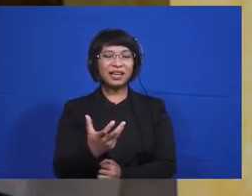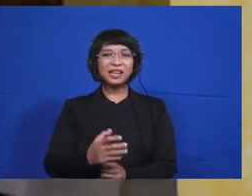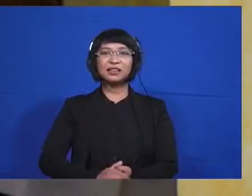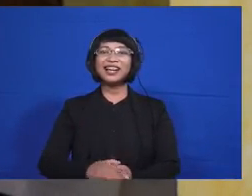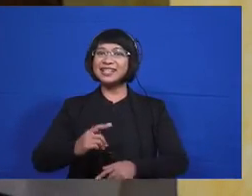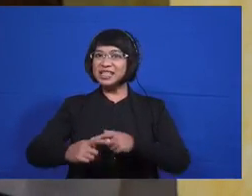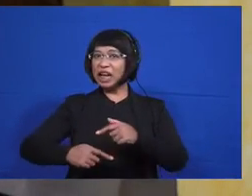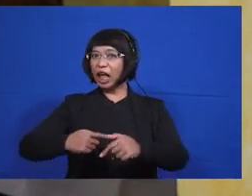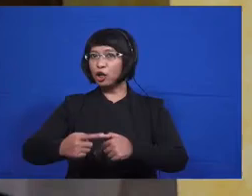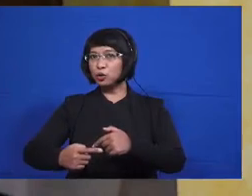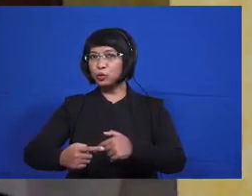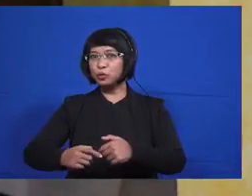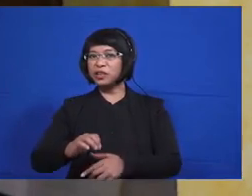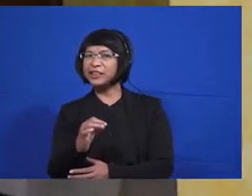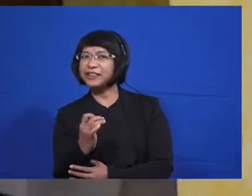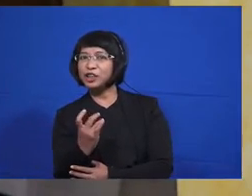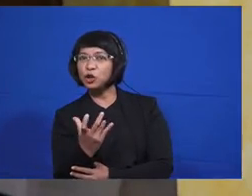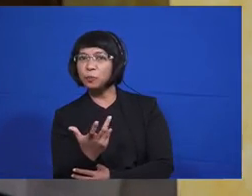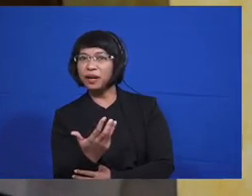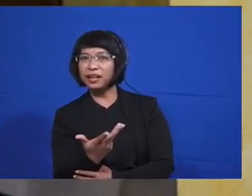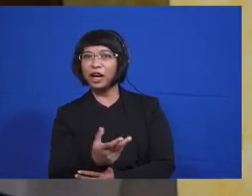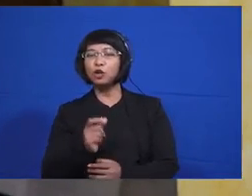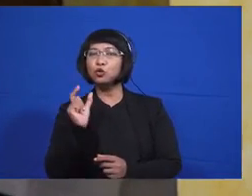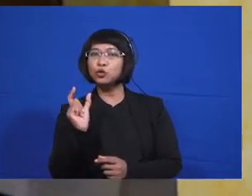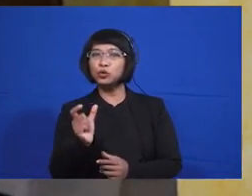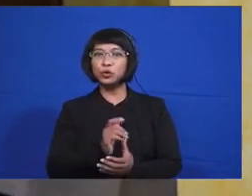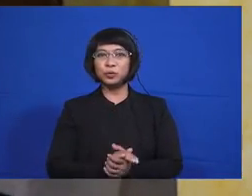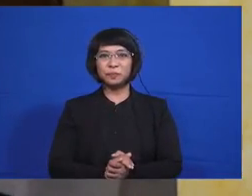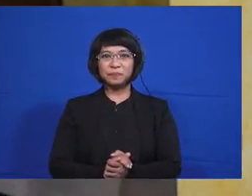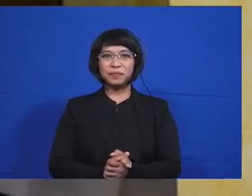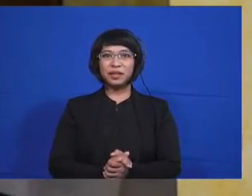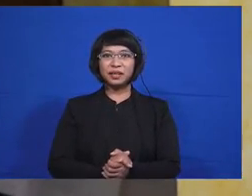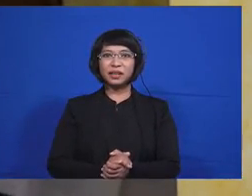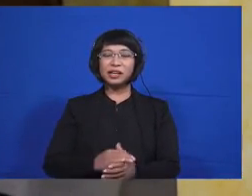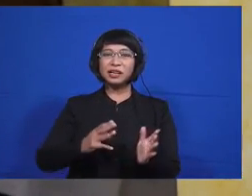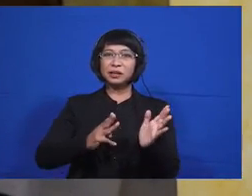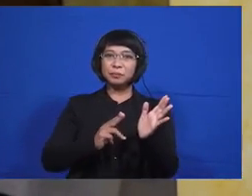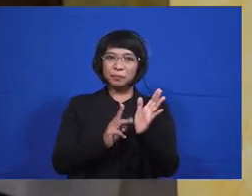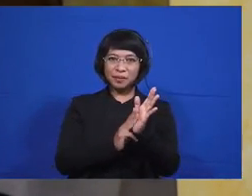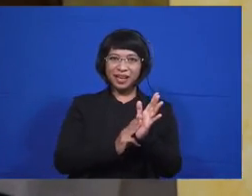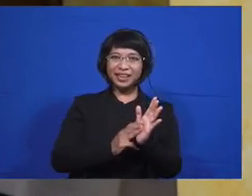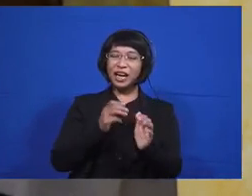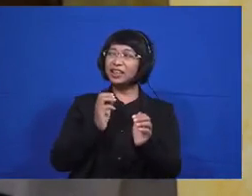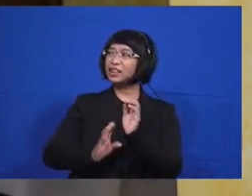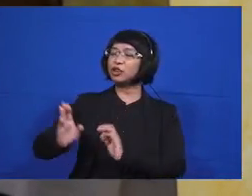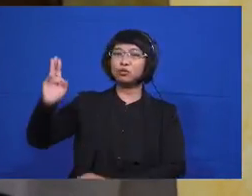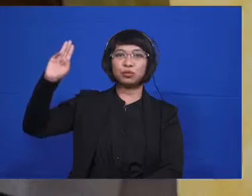selalu dikobarkan untuk melayani Tuhan.